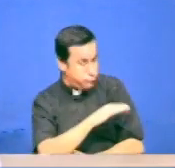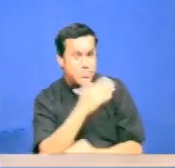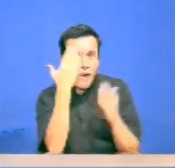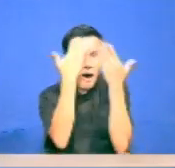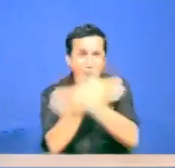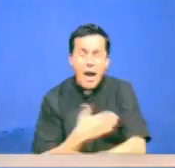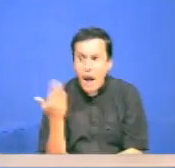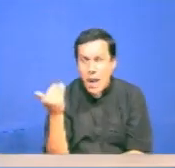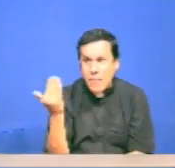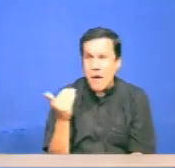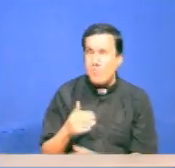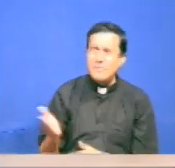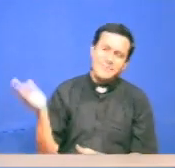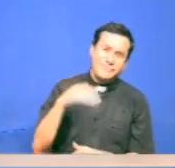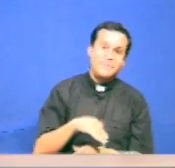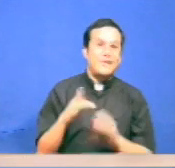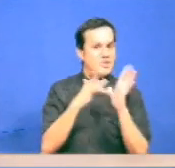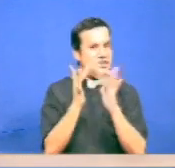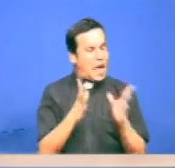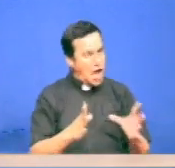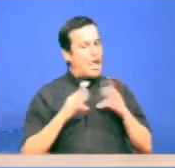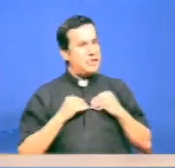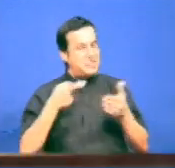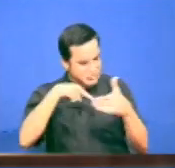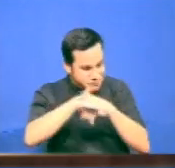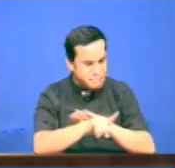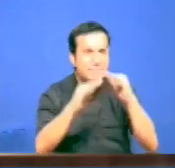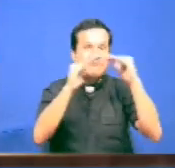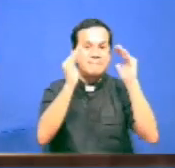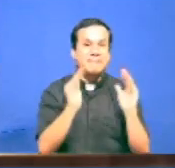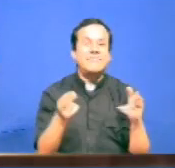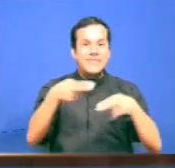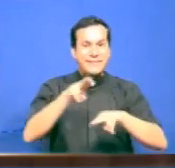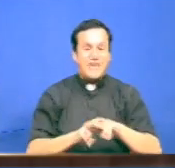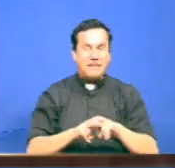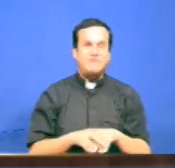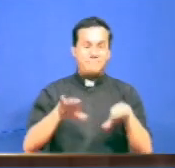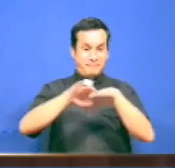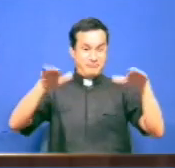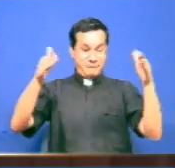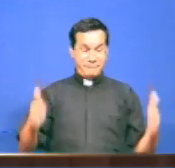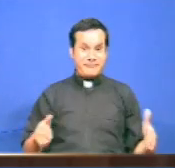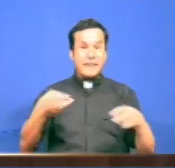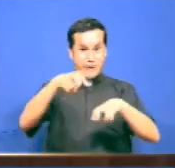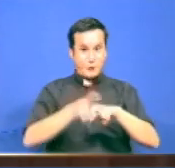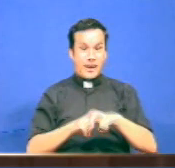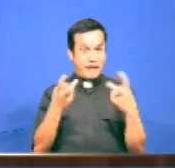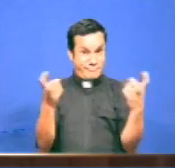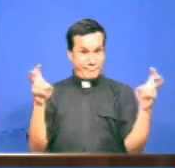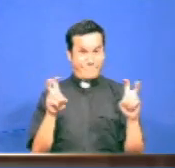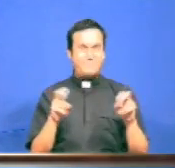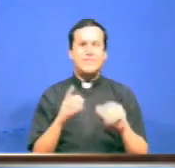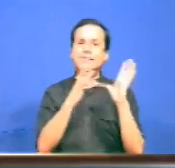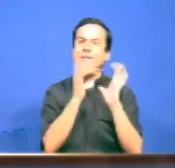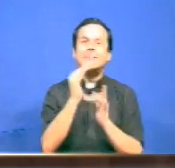unakoma. Basi akaingia kukaa nao. Alipokaa mezani pamoja nao, alitoa